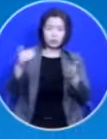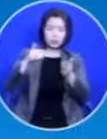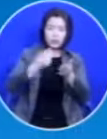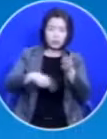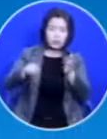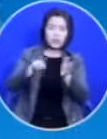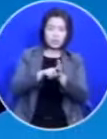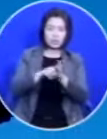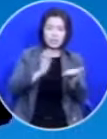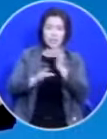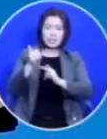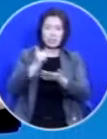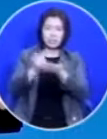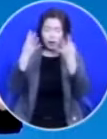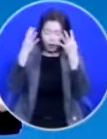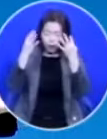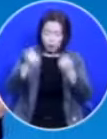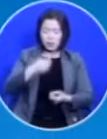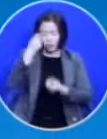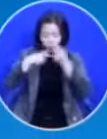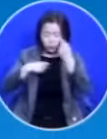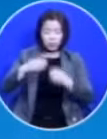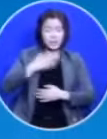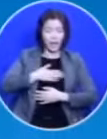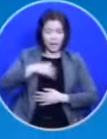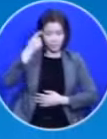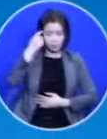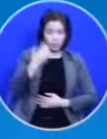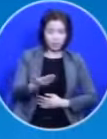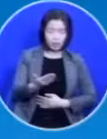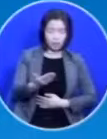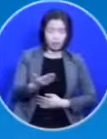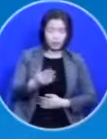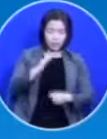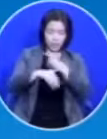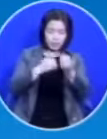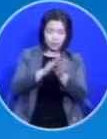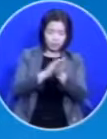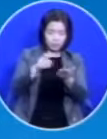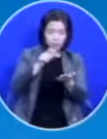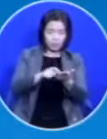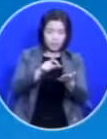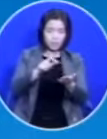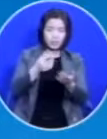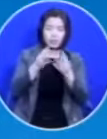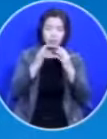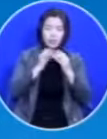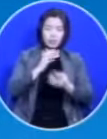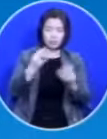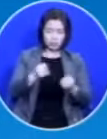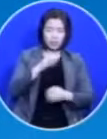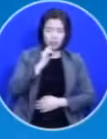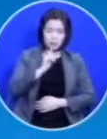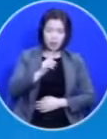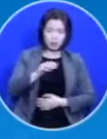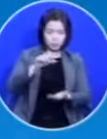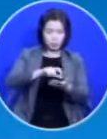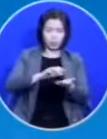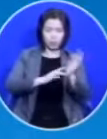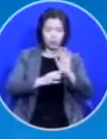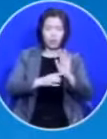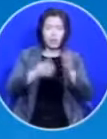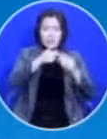예수님께서 얼마나 우시는지 아십니까 성경에 그냥 이렇게만 표현되어 있습니다 큰 부르짖음과